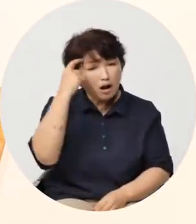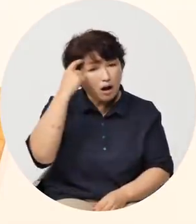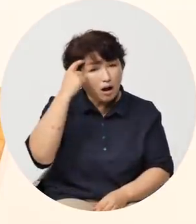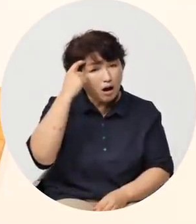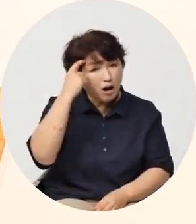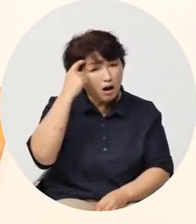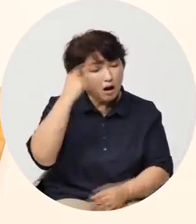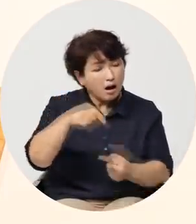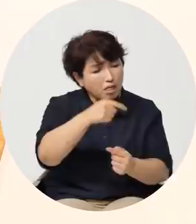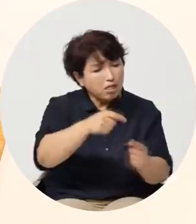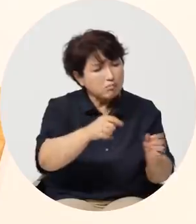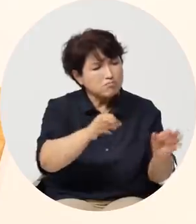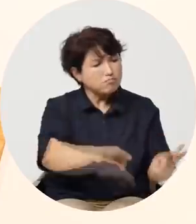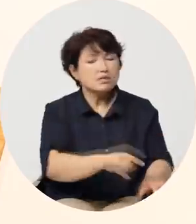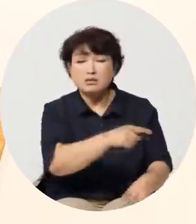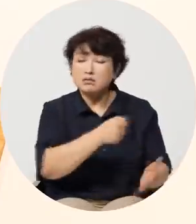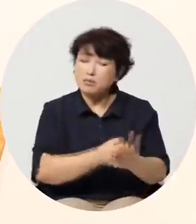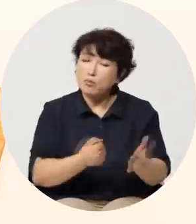그래.